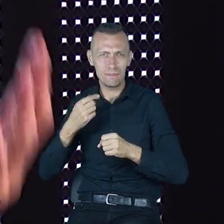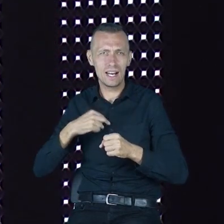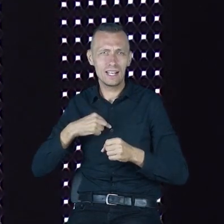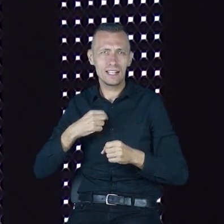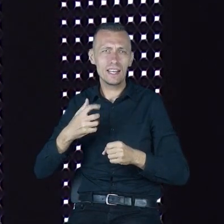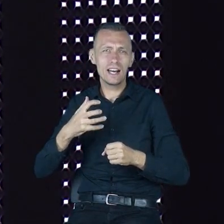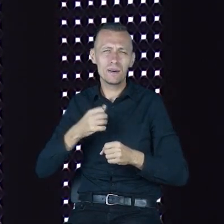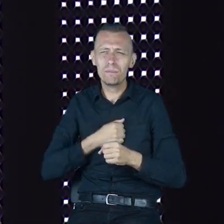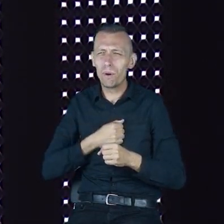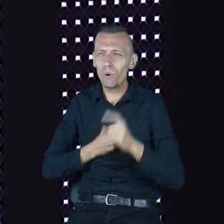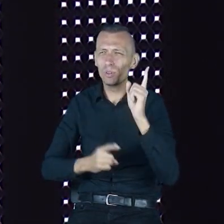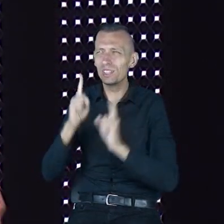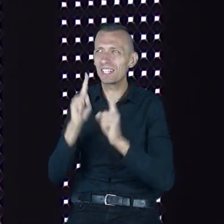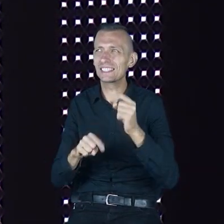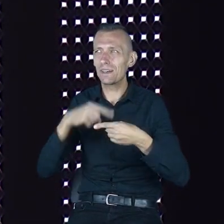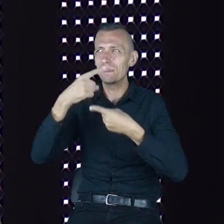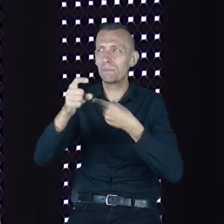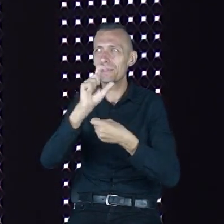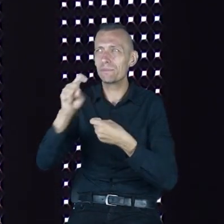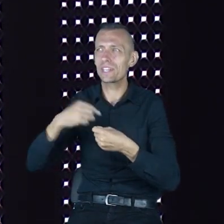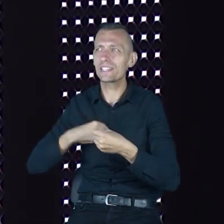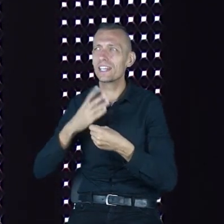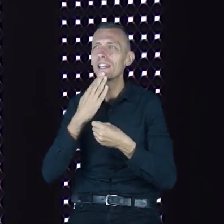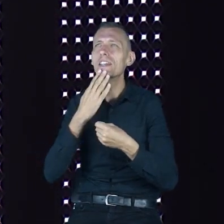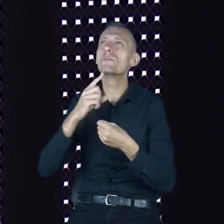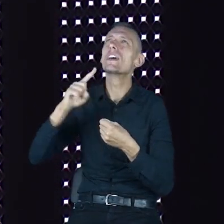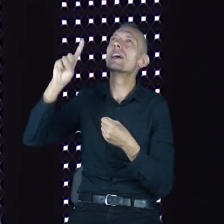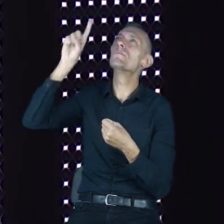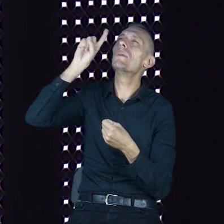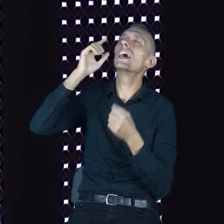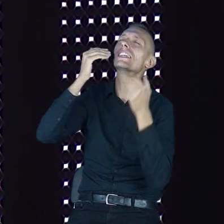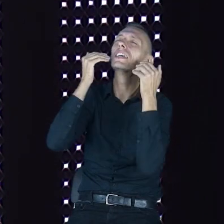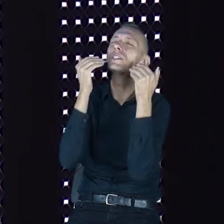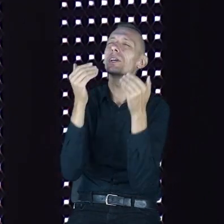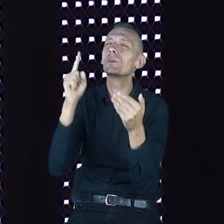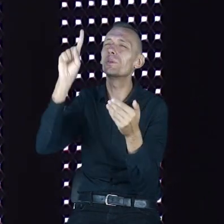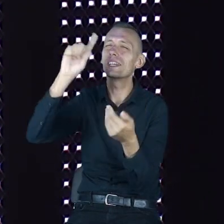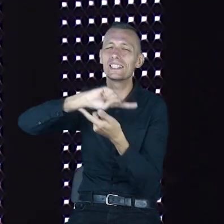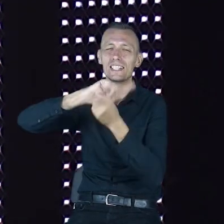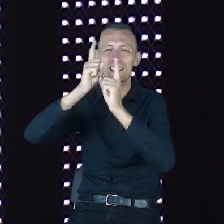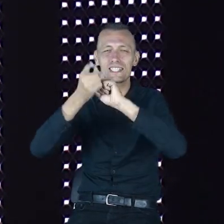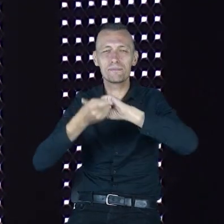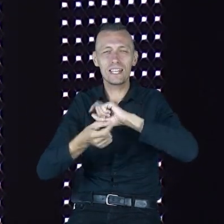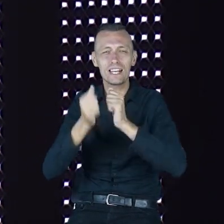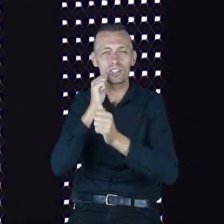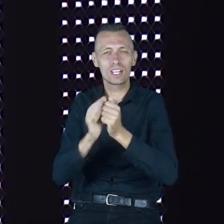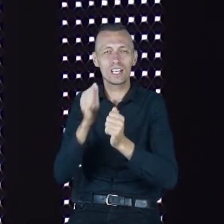już to przejdę, mówię, Panie, dziękuję Ci, że Ty, gdy mnie miażdżysz, to nie niszczysz,